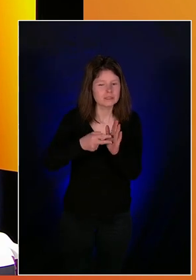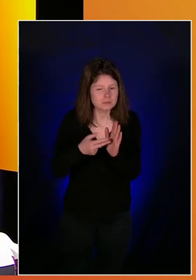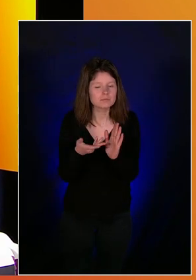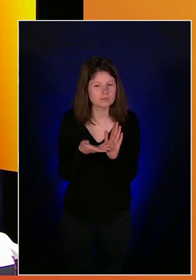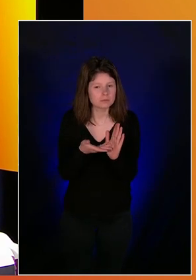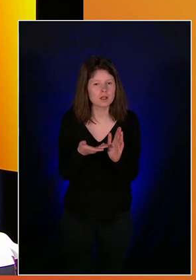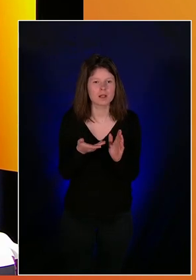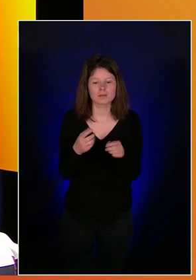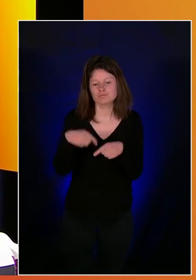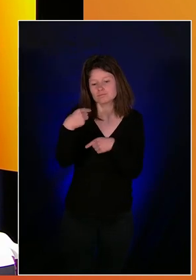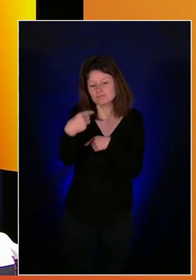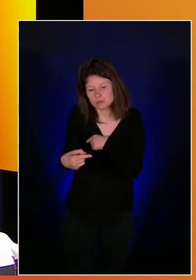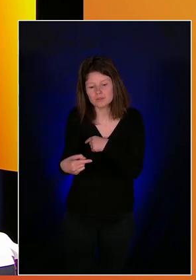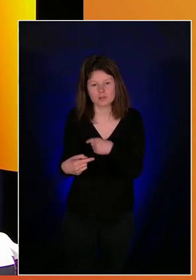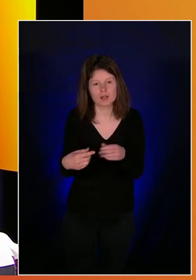discours plus longs.